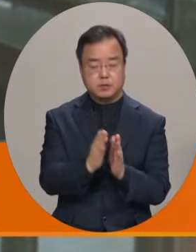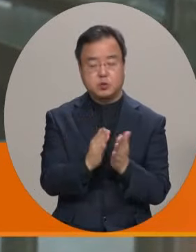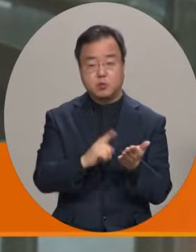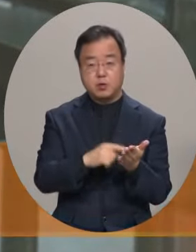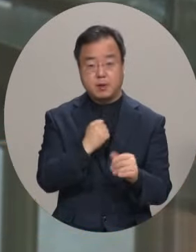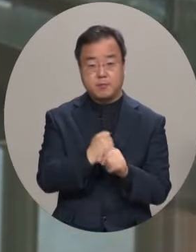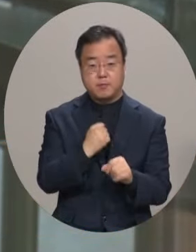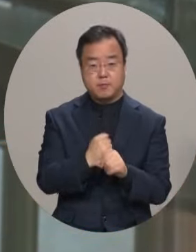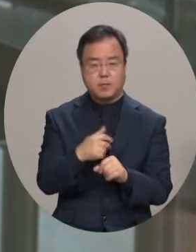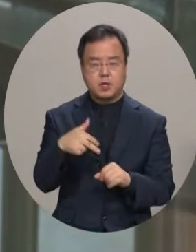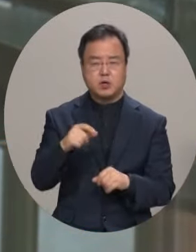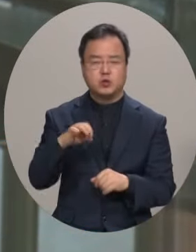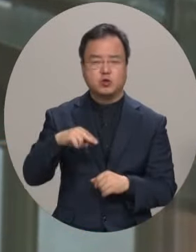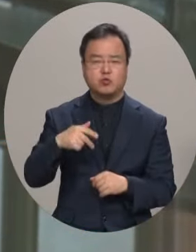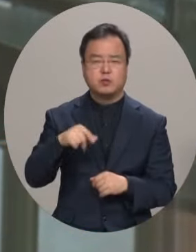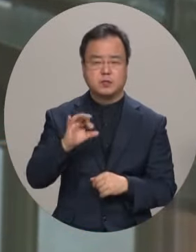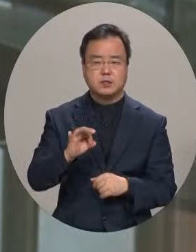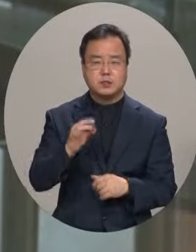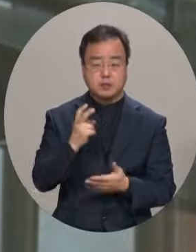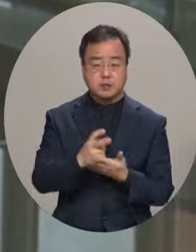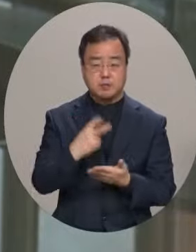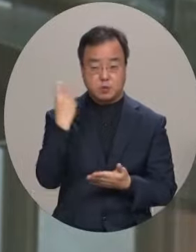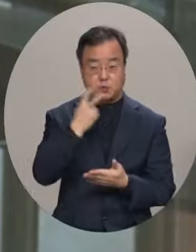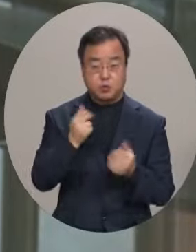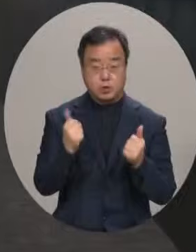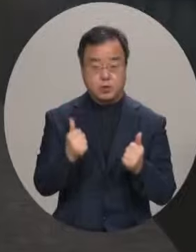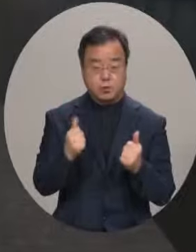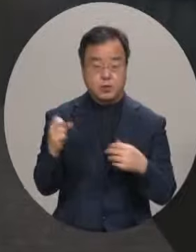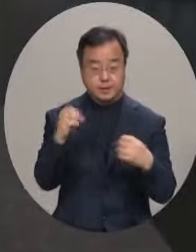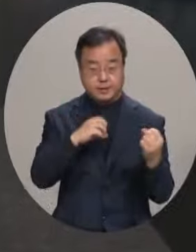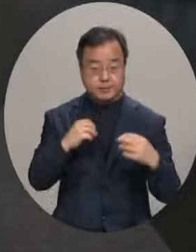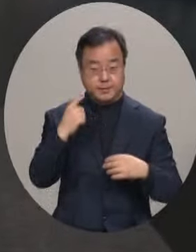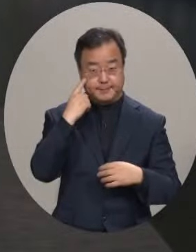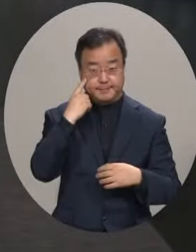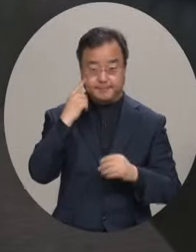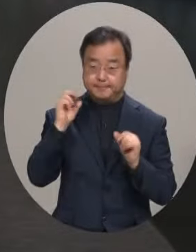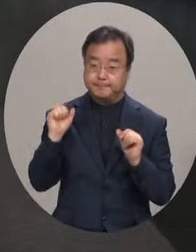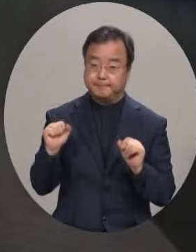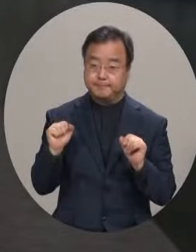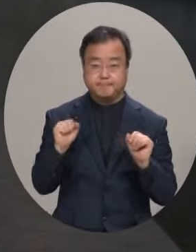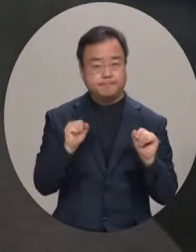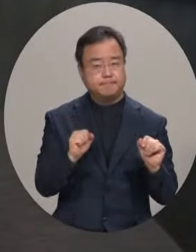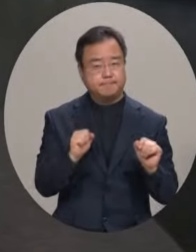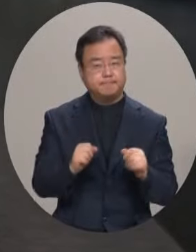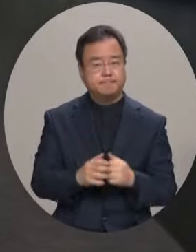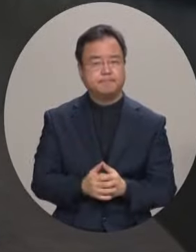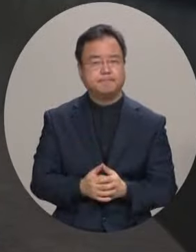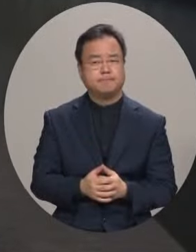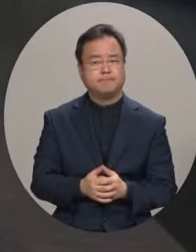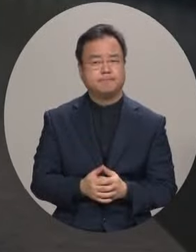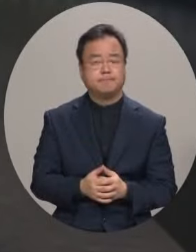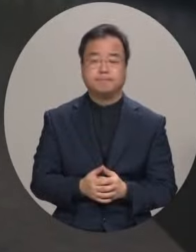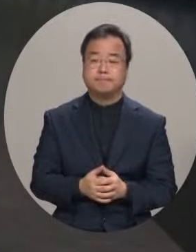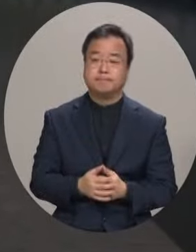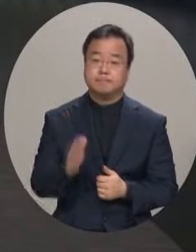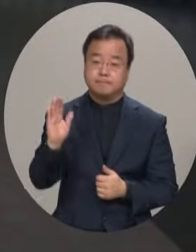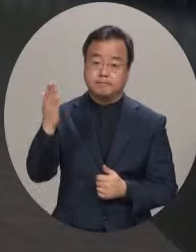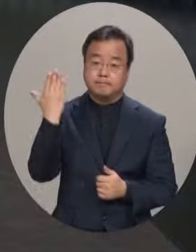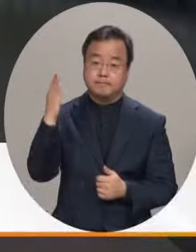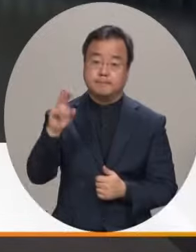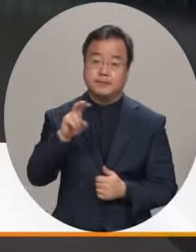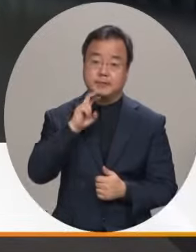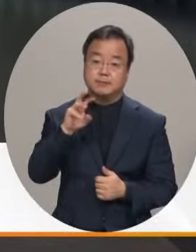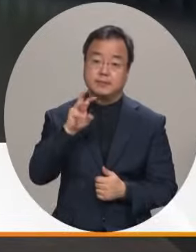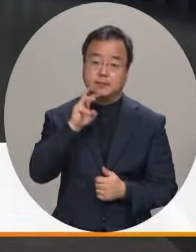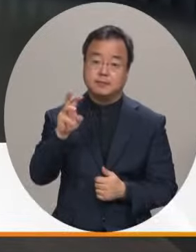전윤정 입법 조사관에게 직접 들어보겠습니다 어서 오세요 안녕하세요 네 먼저이 최근 2 30대